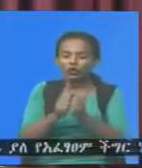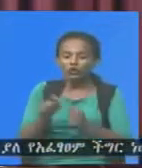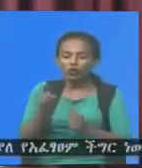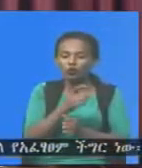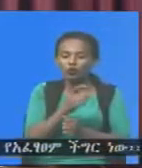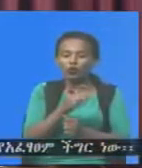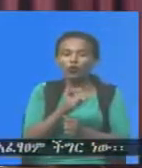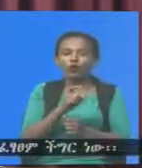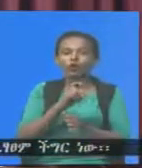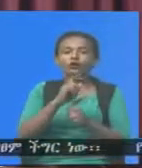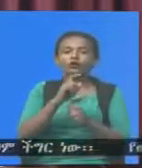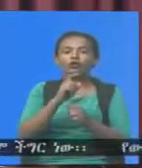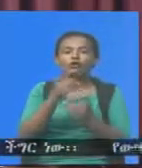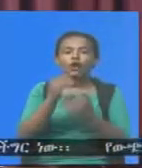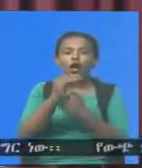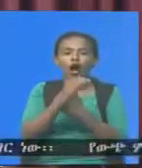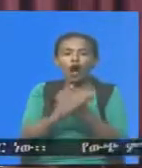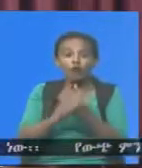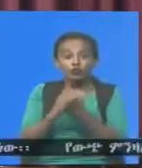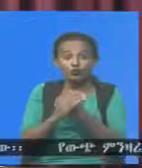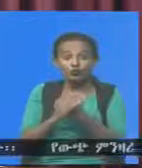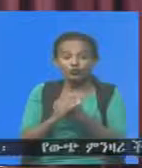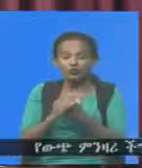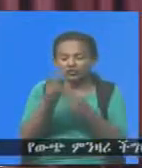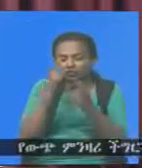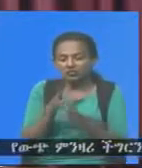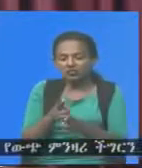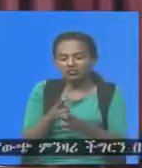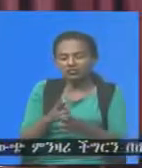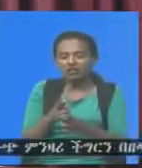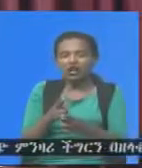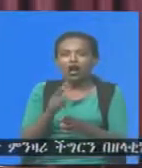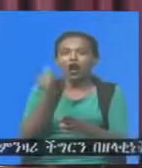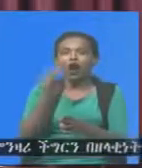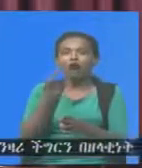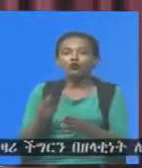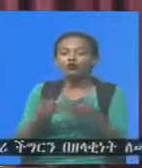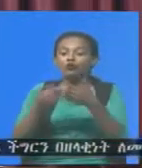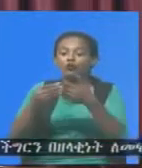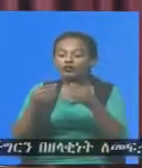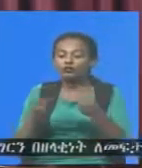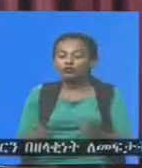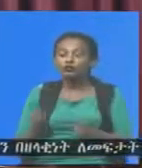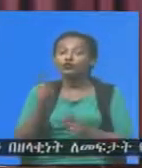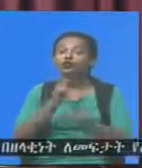ለኮንቲኔንቱም ለአህጉሩም ክብርና አህጉሩ መምራት የሚችሉ ህዝቦች ናቸው፣